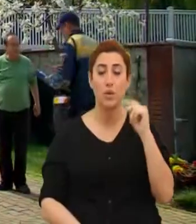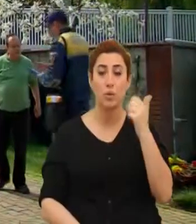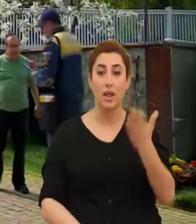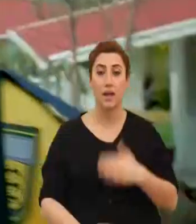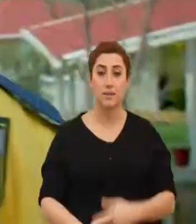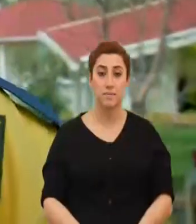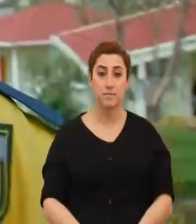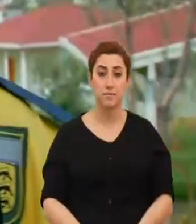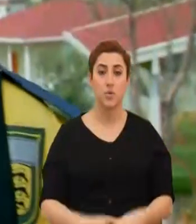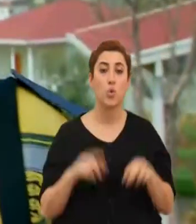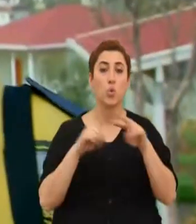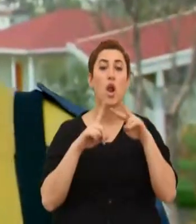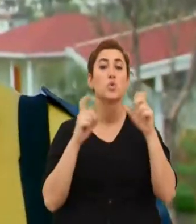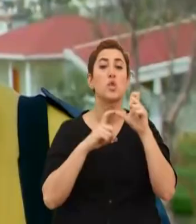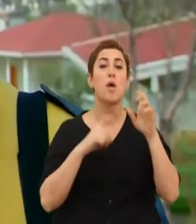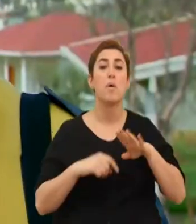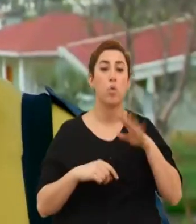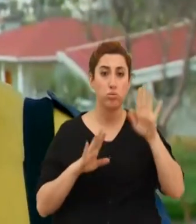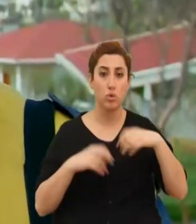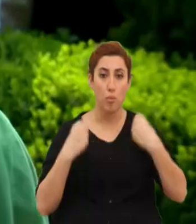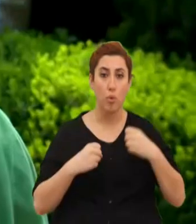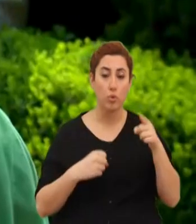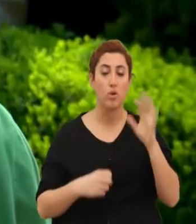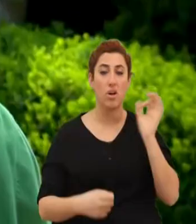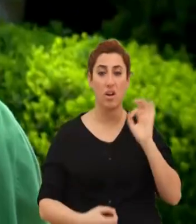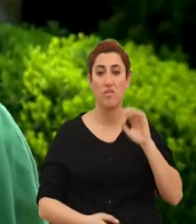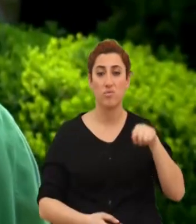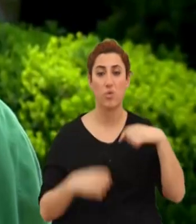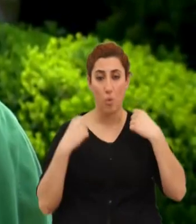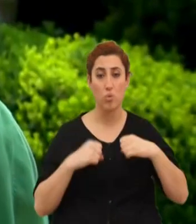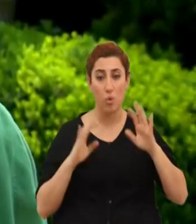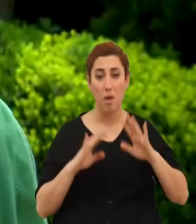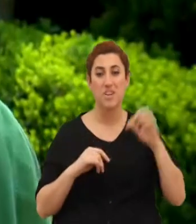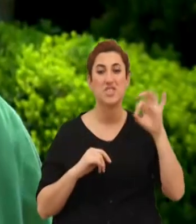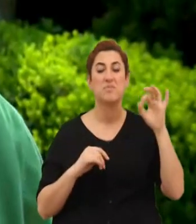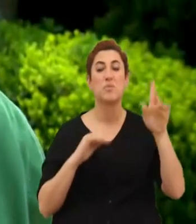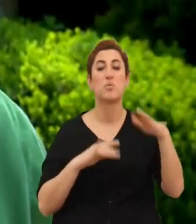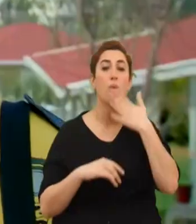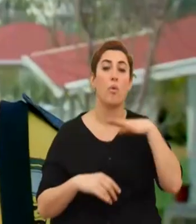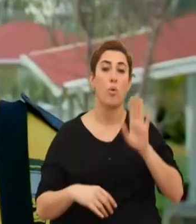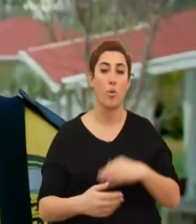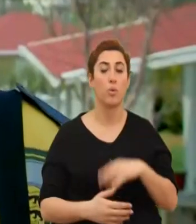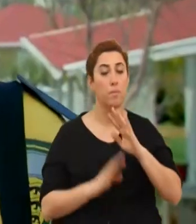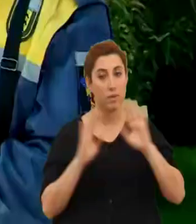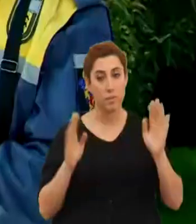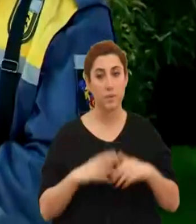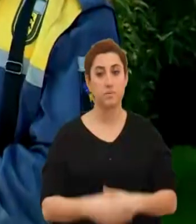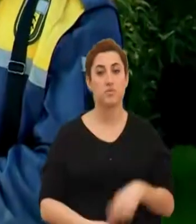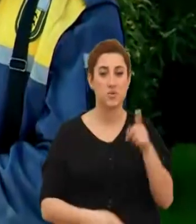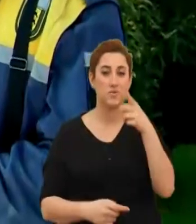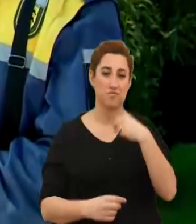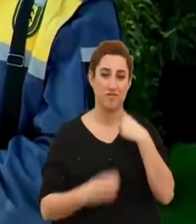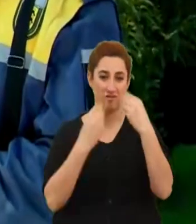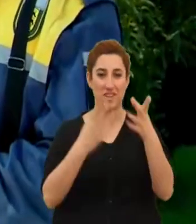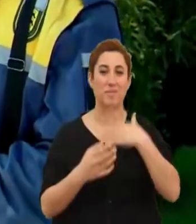günler. Nurhan Süleymanoğlu. Burada mı oturuyor acaba? He, burada oturuyor da şu anda burada yok. Peki. Şunu